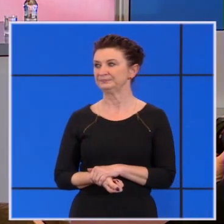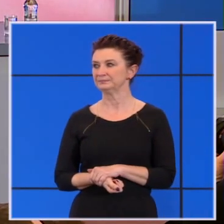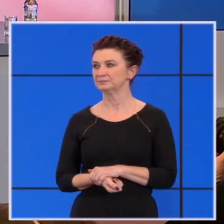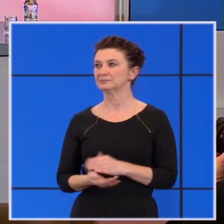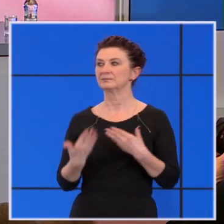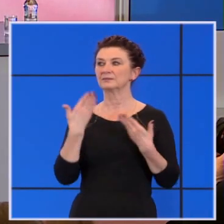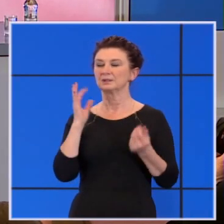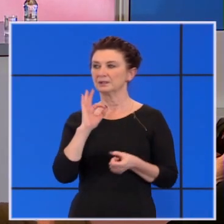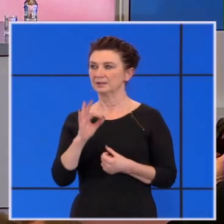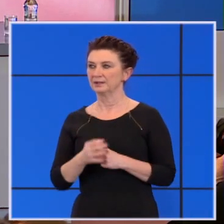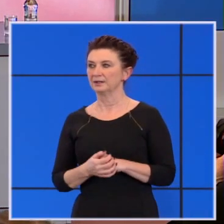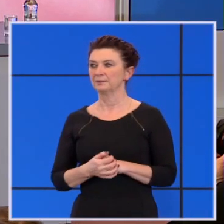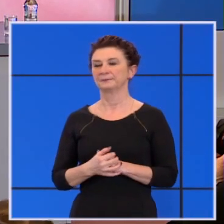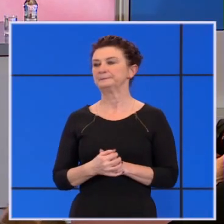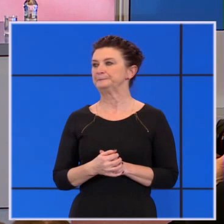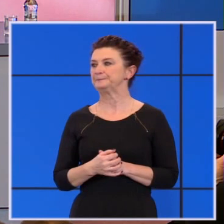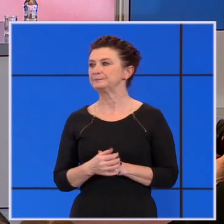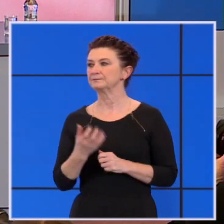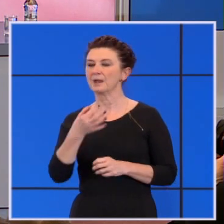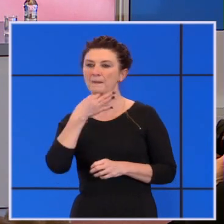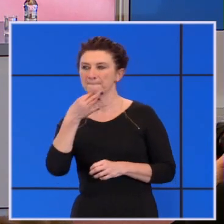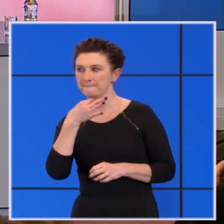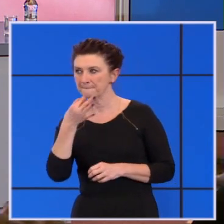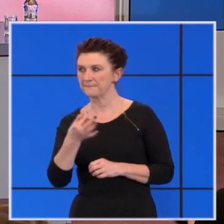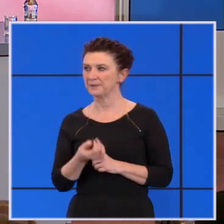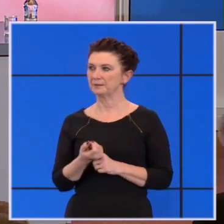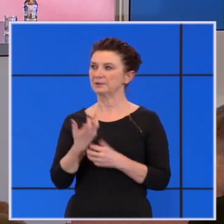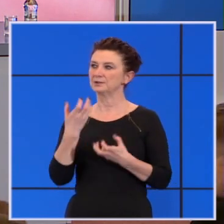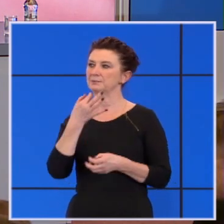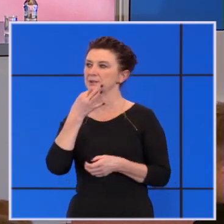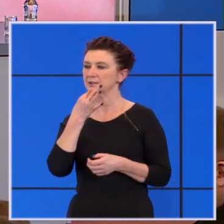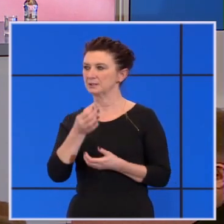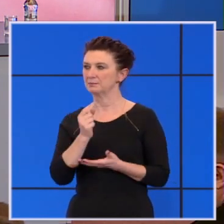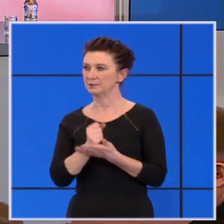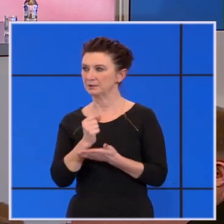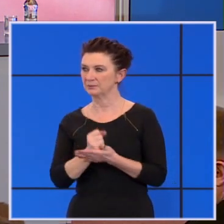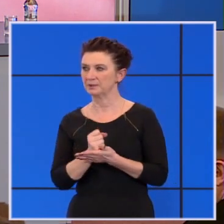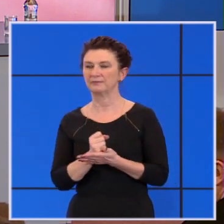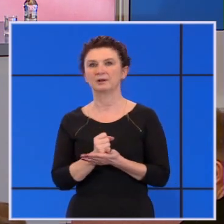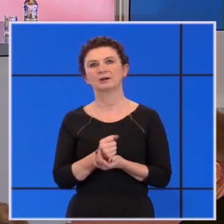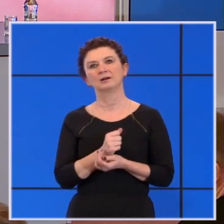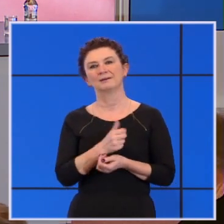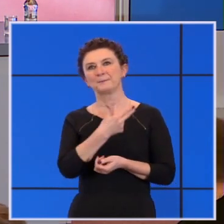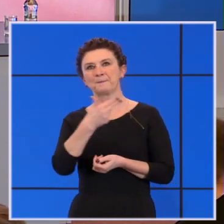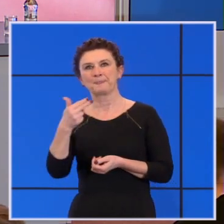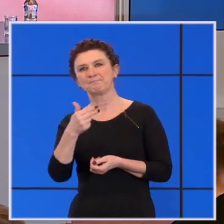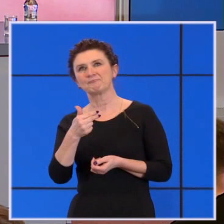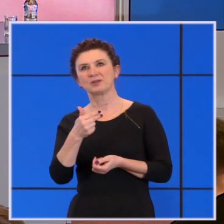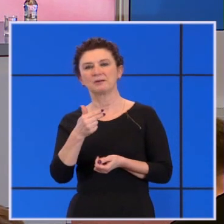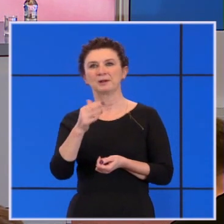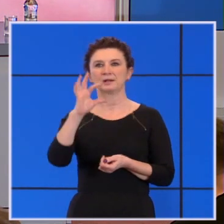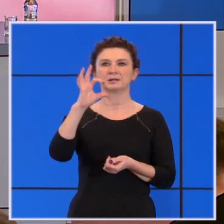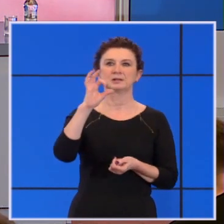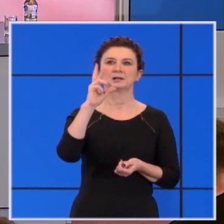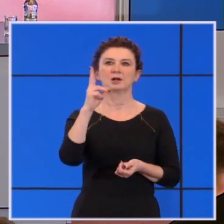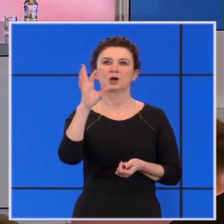Dzień dobry, Marcin Gietka, Polska Agencja Prasowa. Pani premier, bym chciał prosić panią o komentarz do medialnych doniesień na temat skoków. Otrzymała pani list od szefa KNF-u na